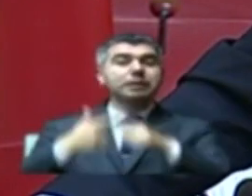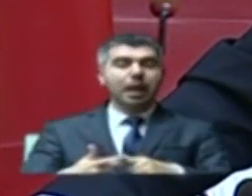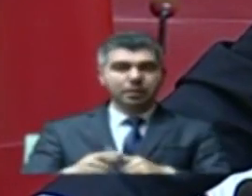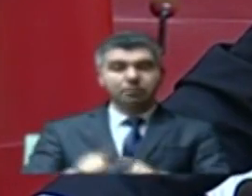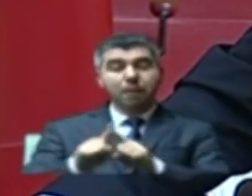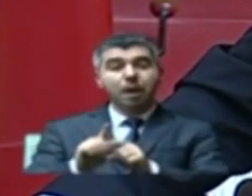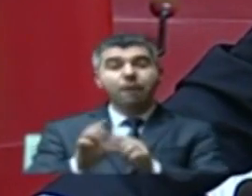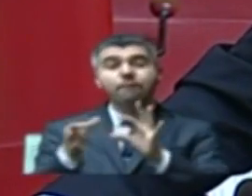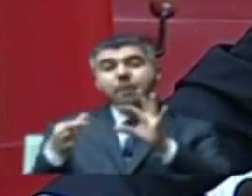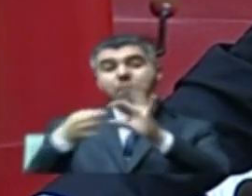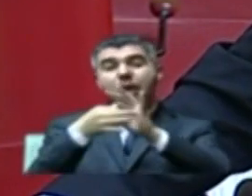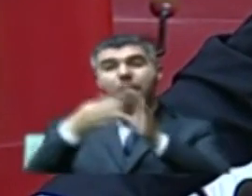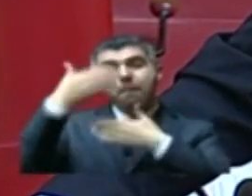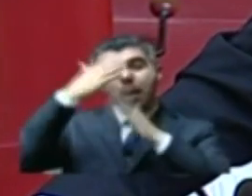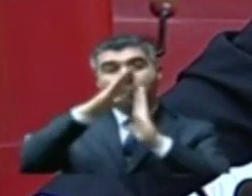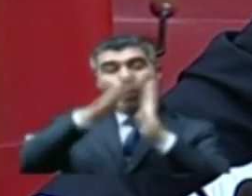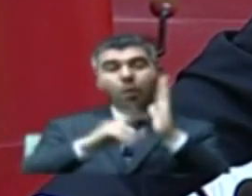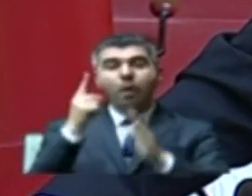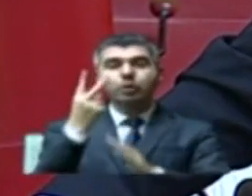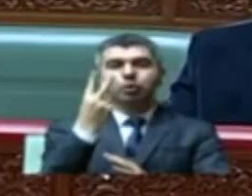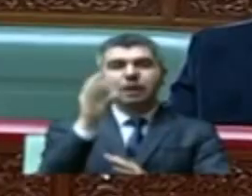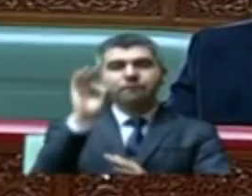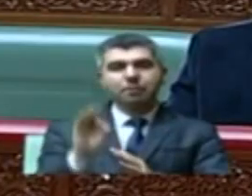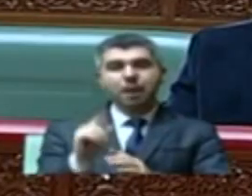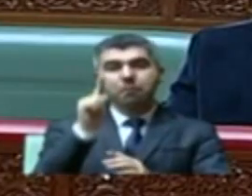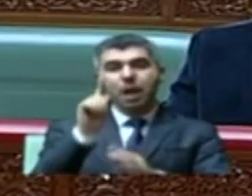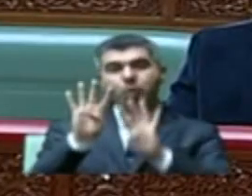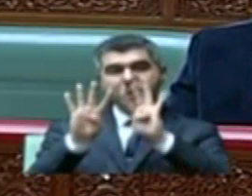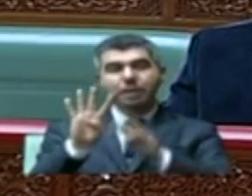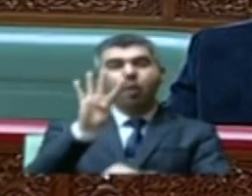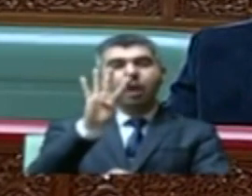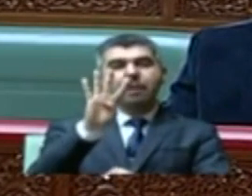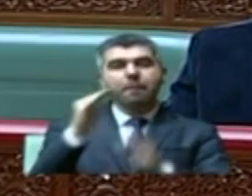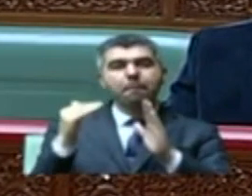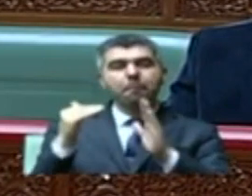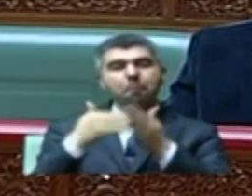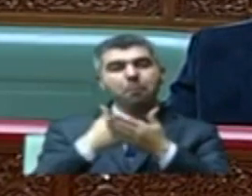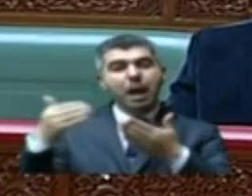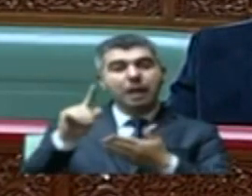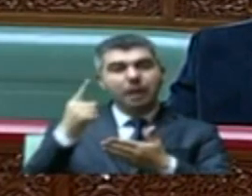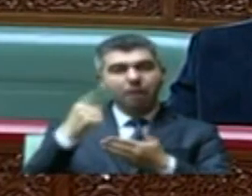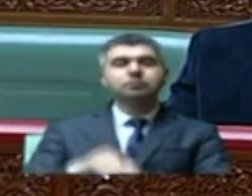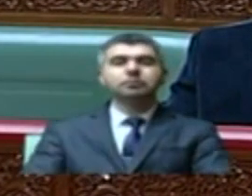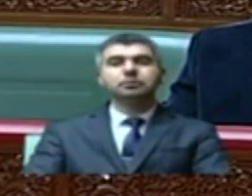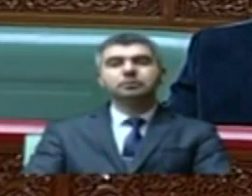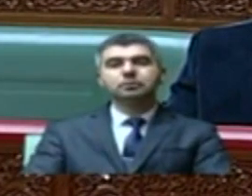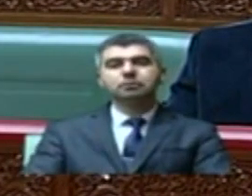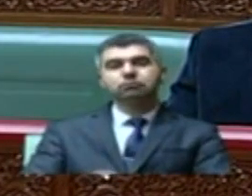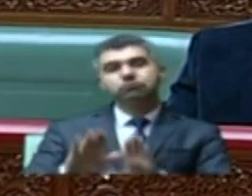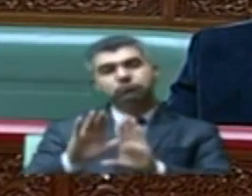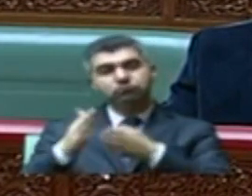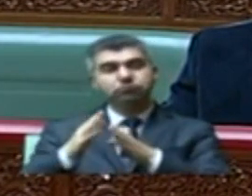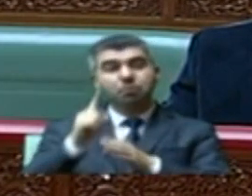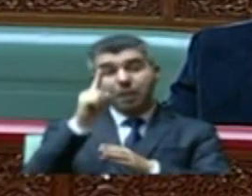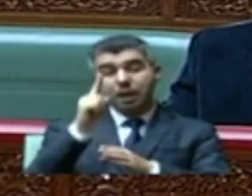الودائع في الأبناك الوطنية هي 21%، 148 مليار درهم. إذن كاين حضور، رغم أن